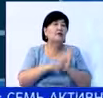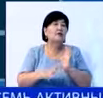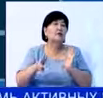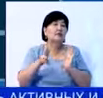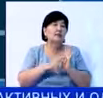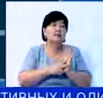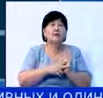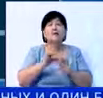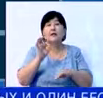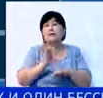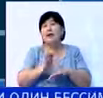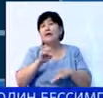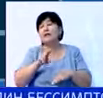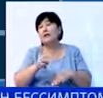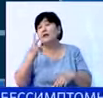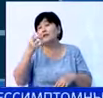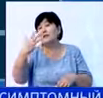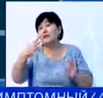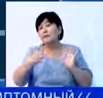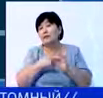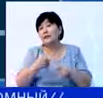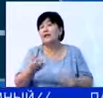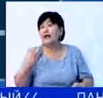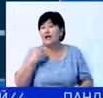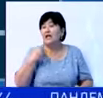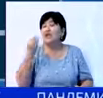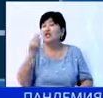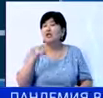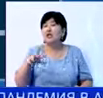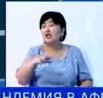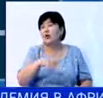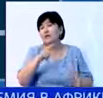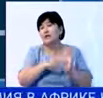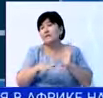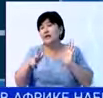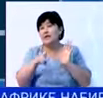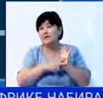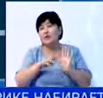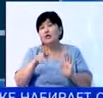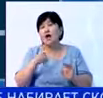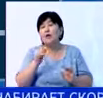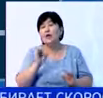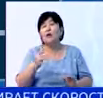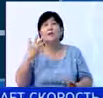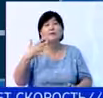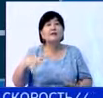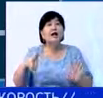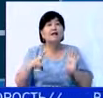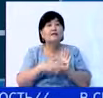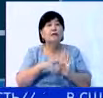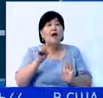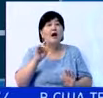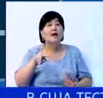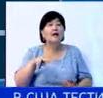488 симптомных больных, 259 из них в Кызылорде, в Щелийском районе 78, в Жанаркорганском 58, в